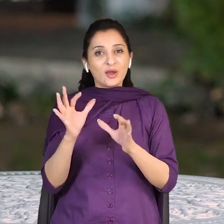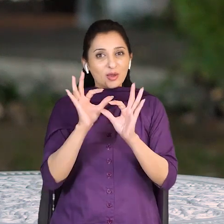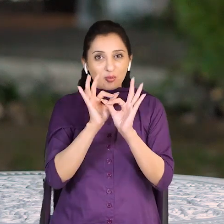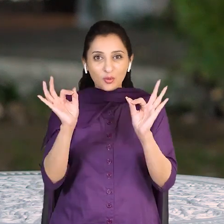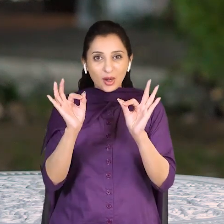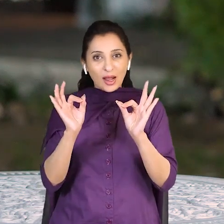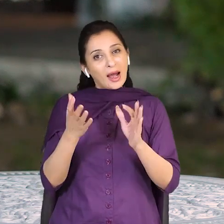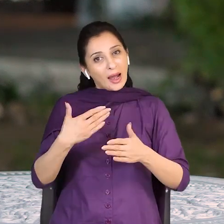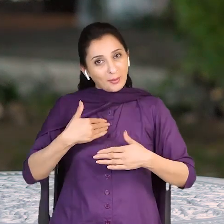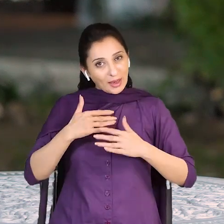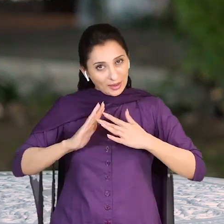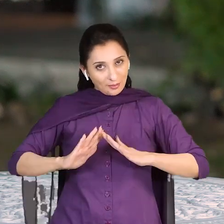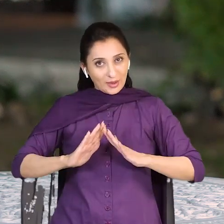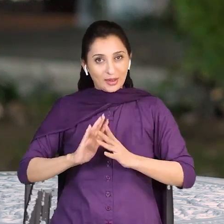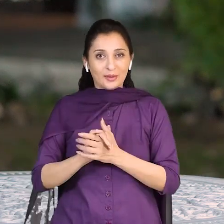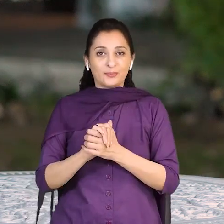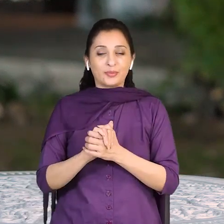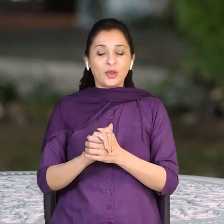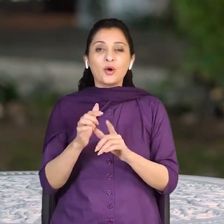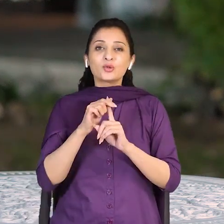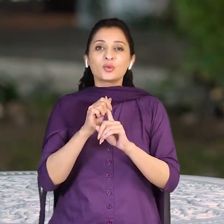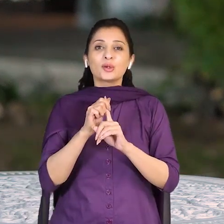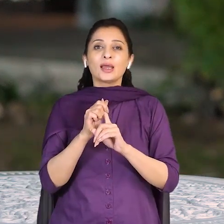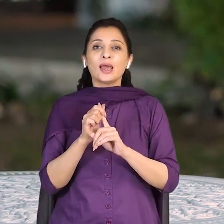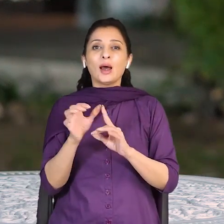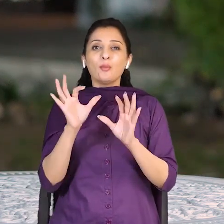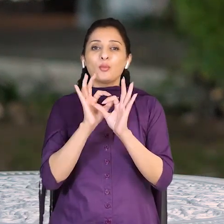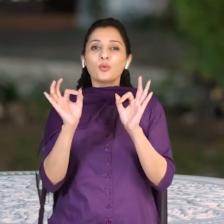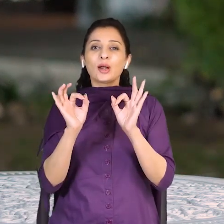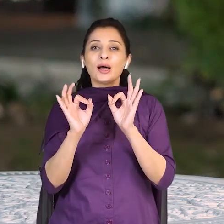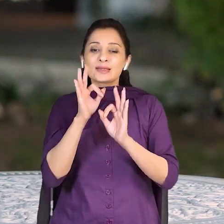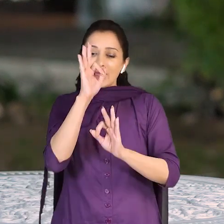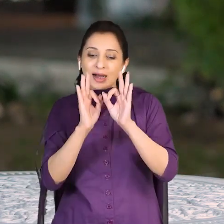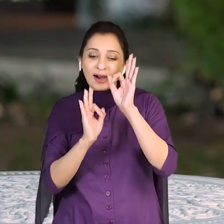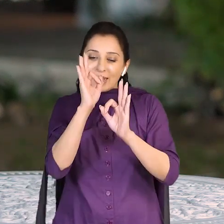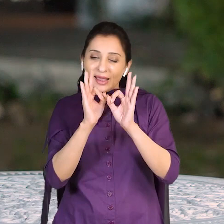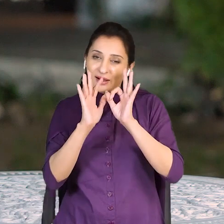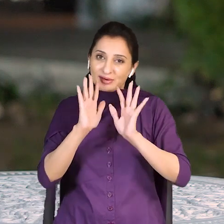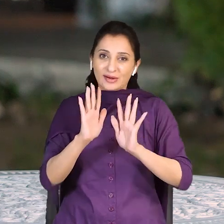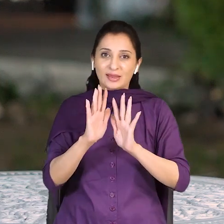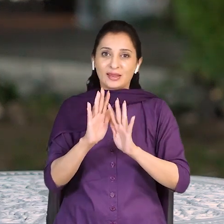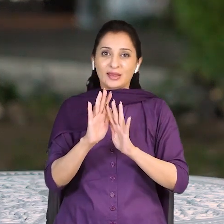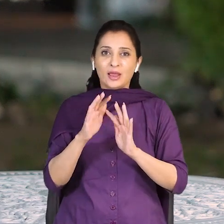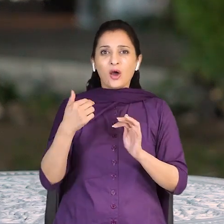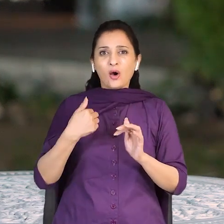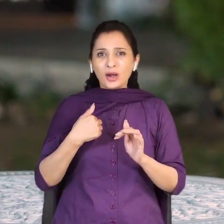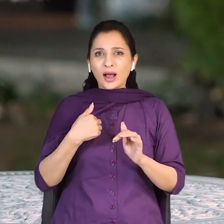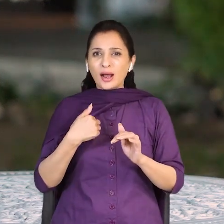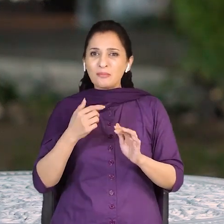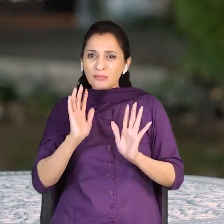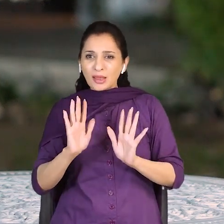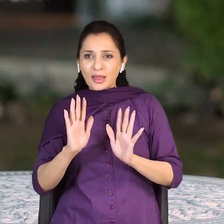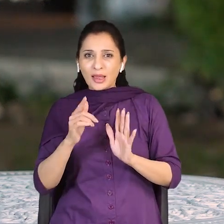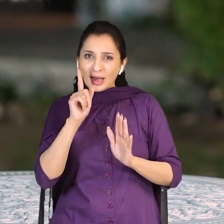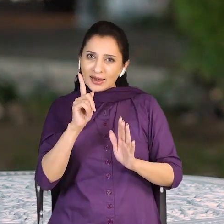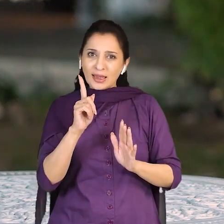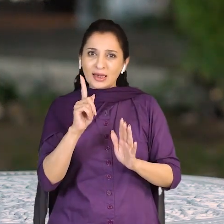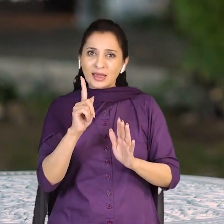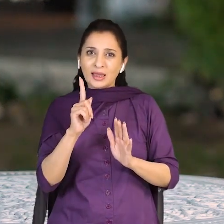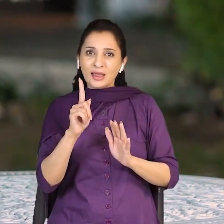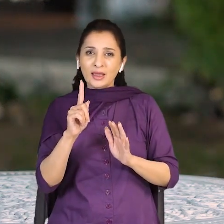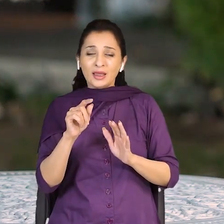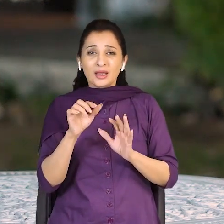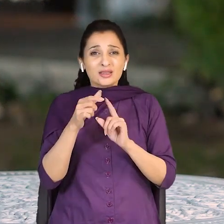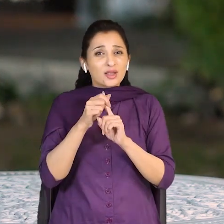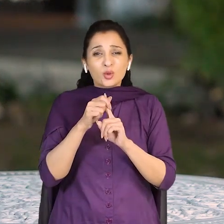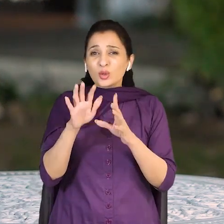ये हमारा ही है और बहुत ज़रूरी है कि हम इसका ख़ुद ख़्याल करें एज़ एन इंडिविजुअल। ज़रूरी नहीं है कि हम